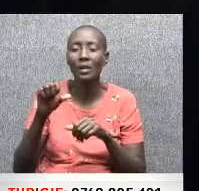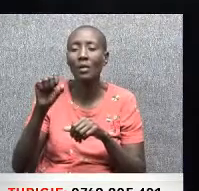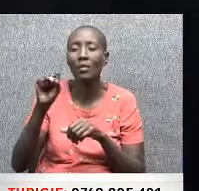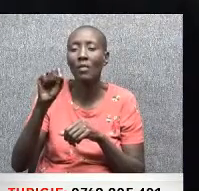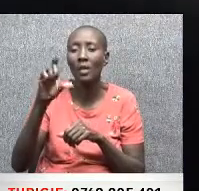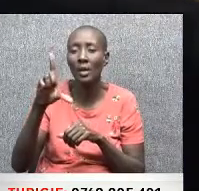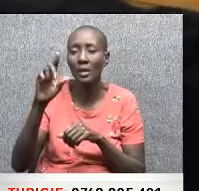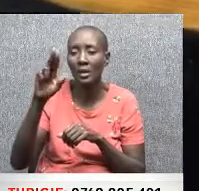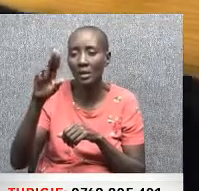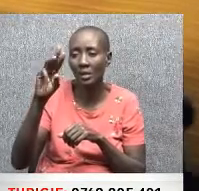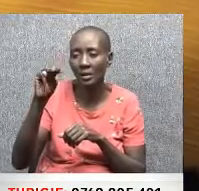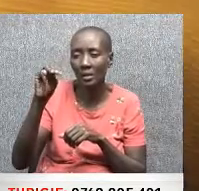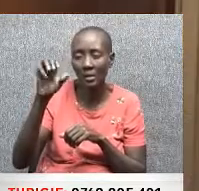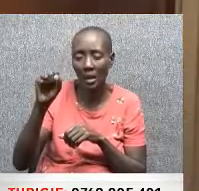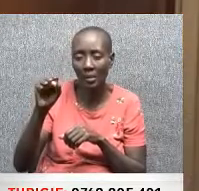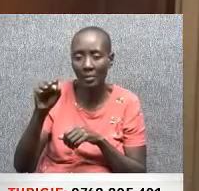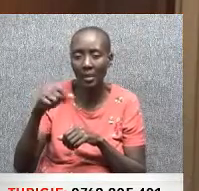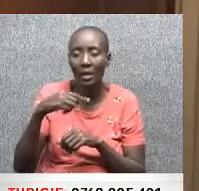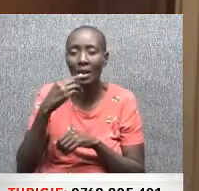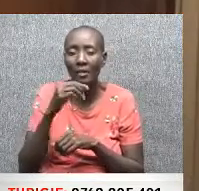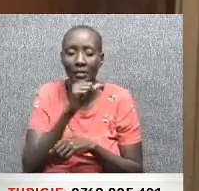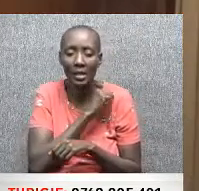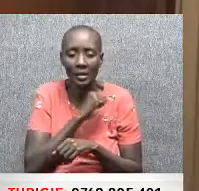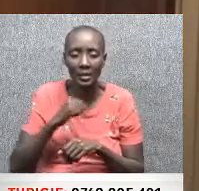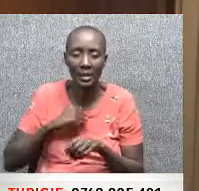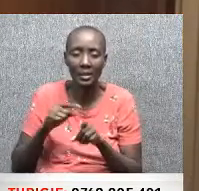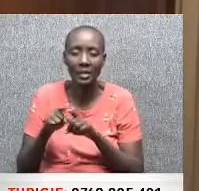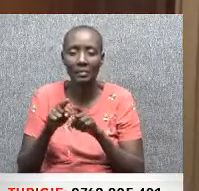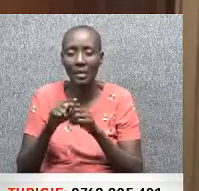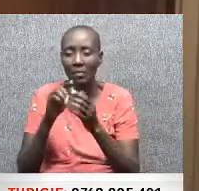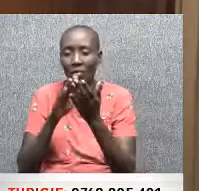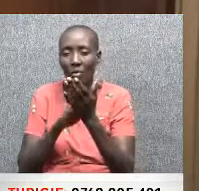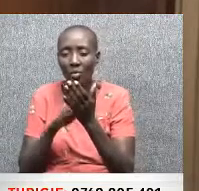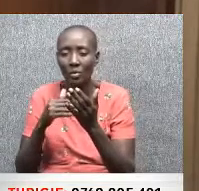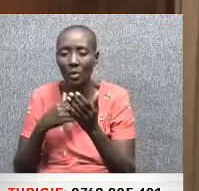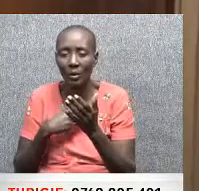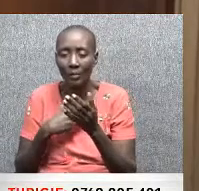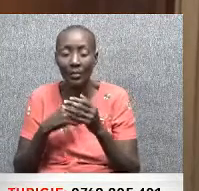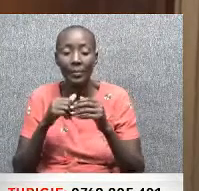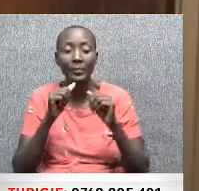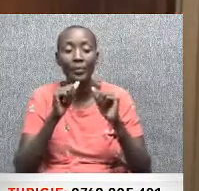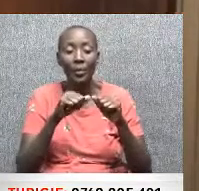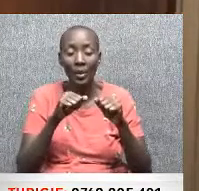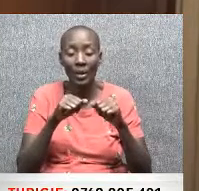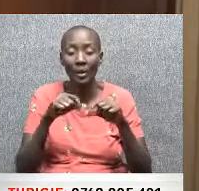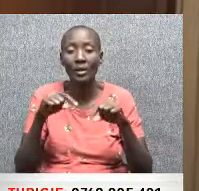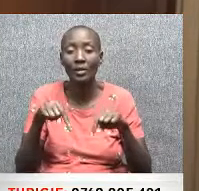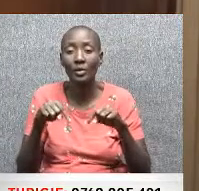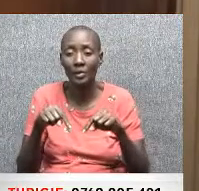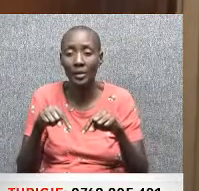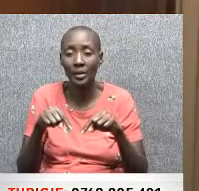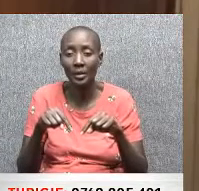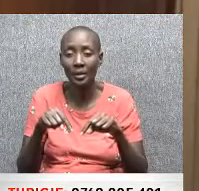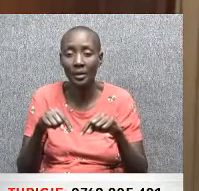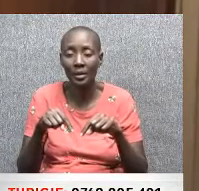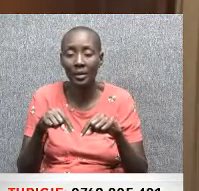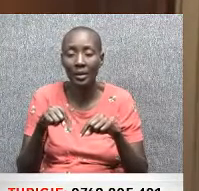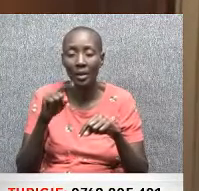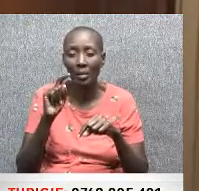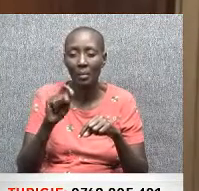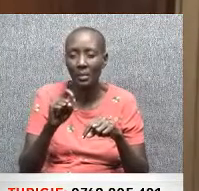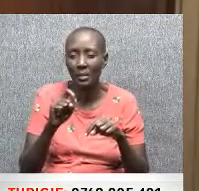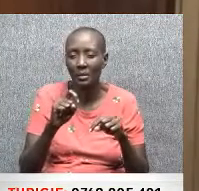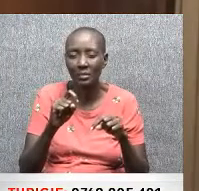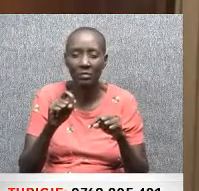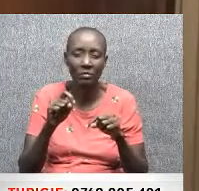na bunge la seneti. We agree on what needs to be in the bill today. We should be able to go out there